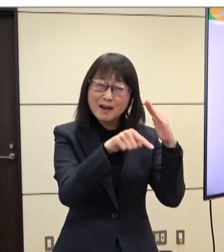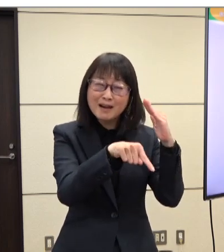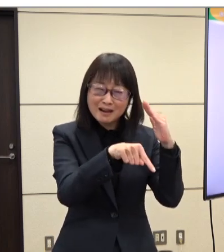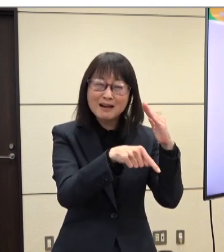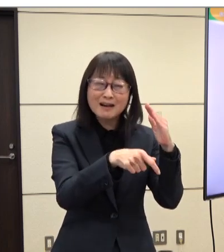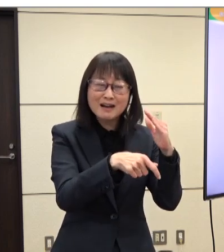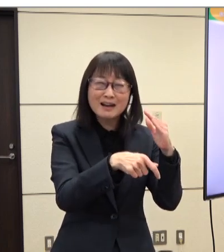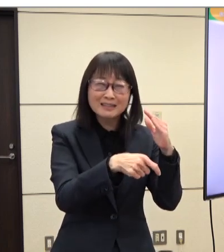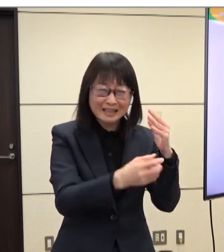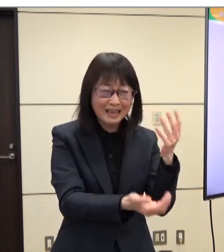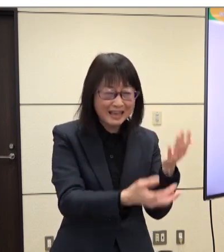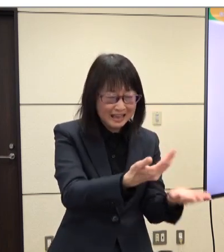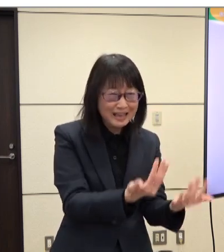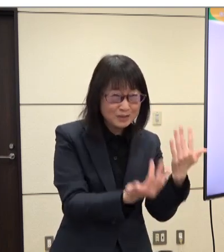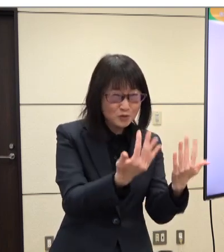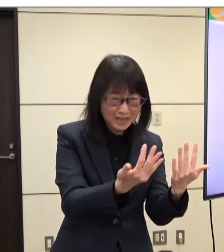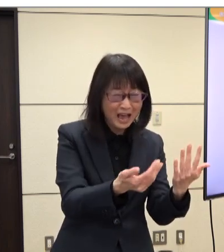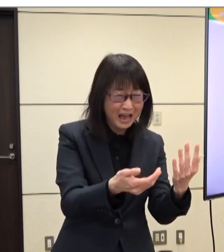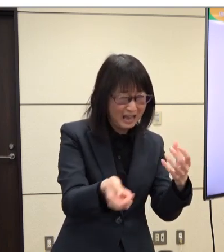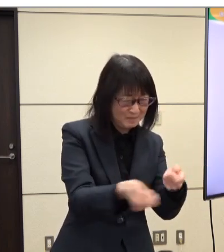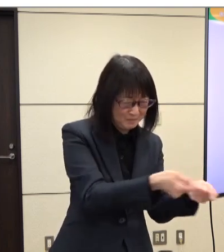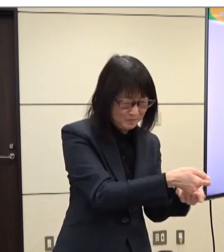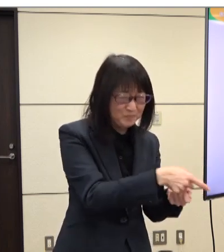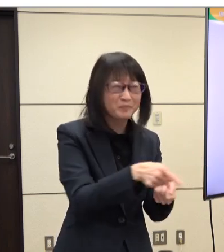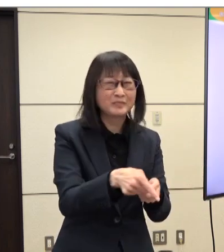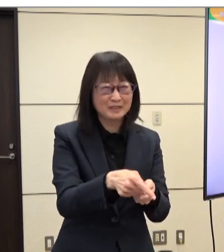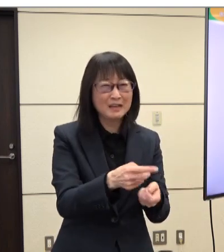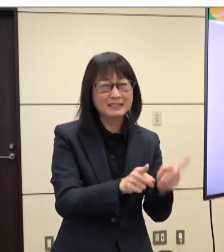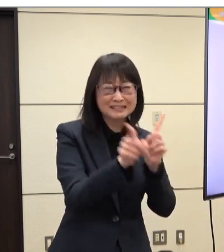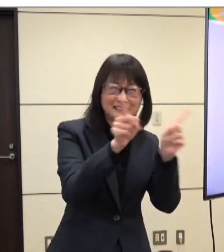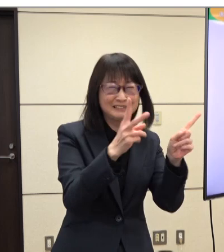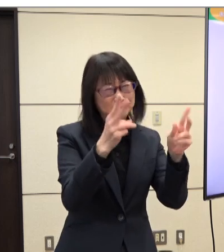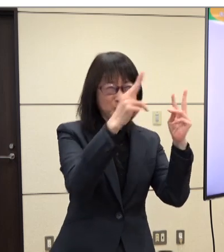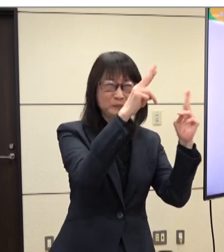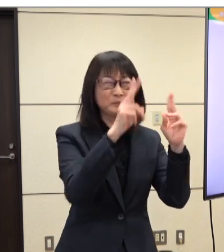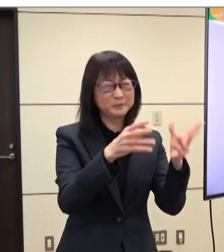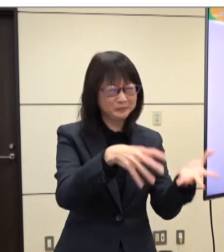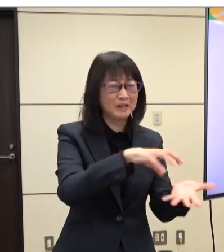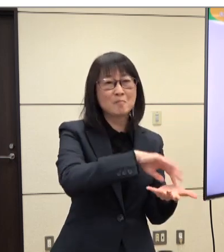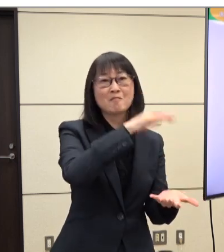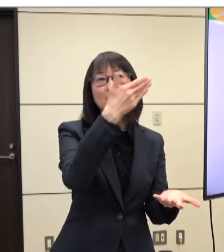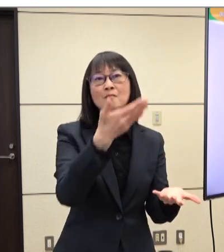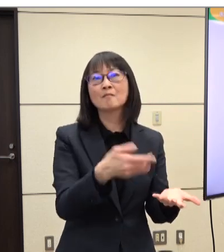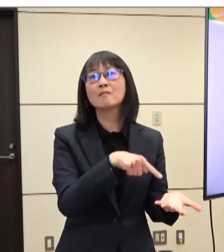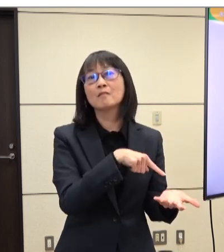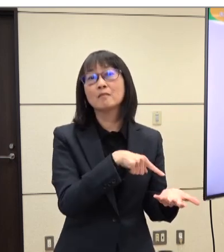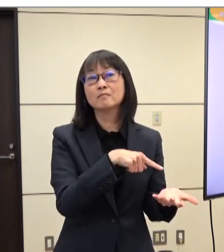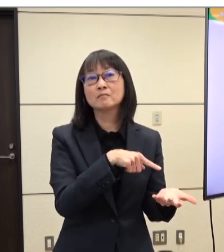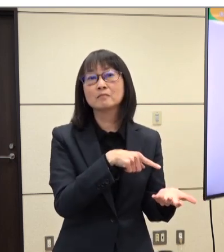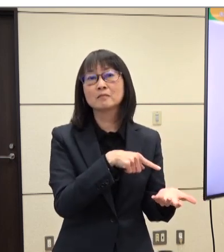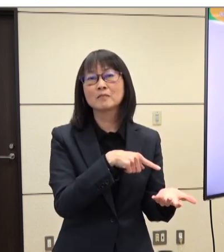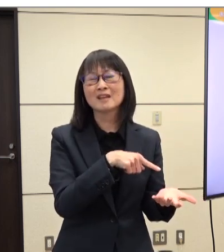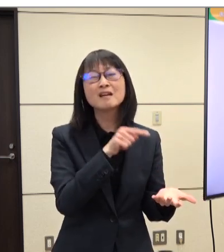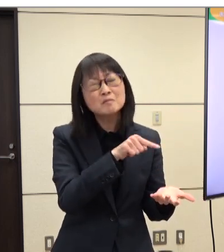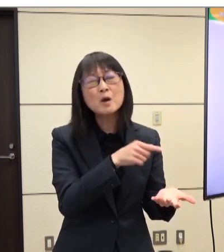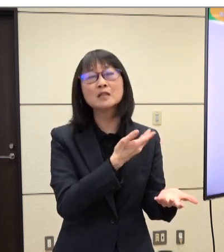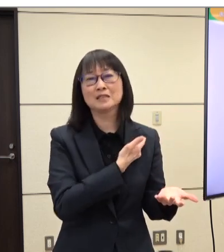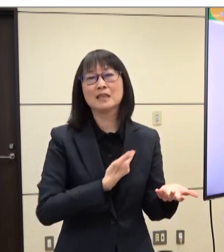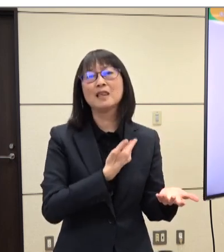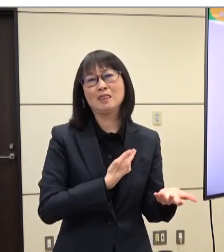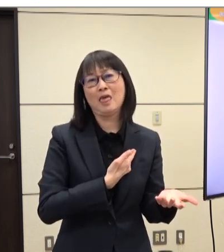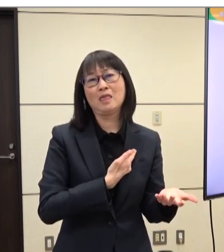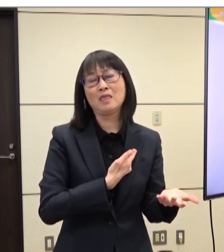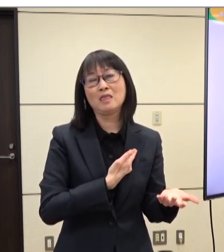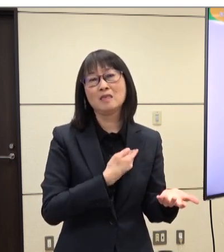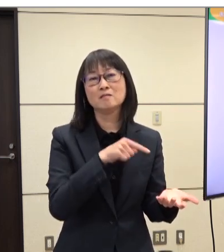てきたりとかですね、その系統が実はかなり多いんだろうと思うんです。で、これはこれで出るのは仕方ないんですけども、例